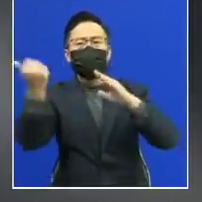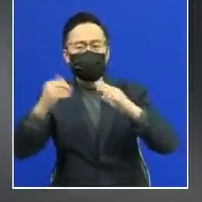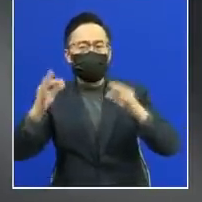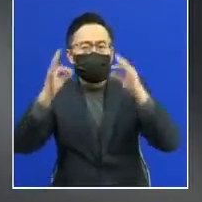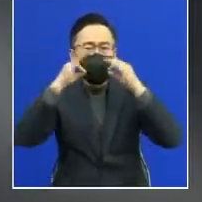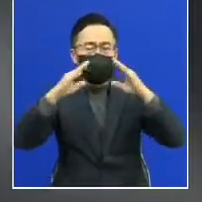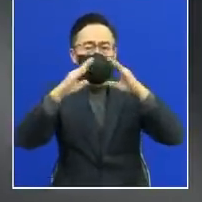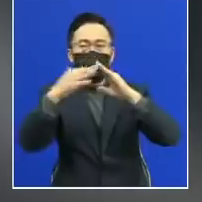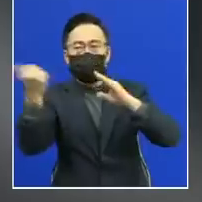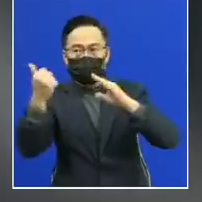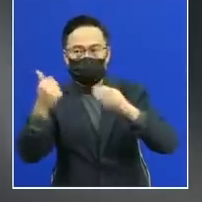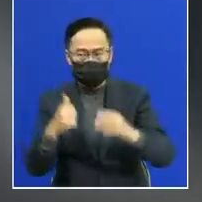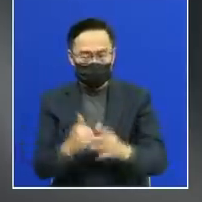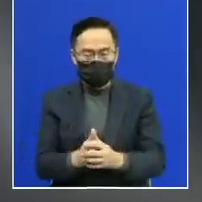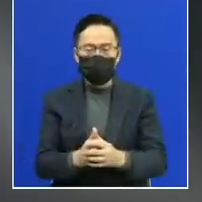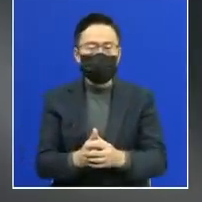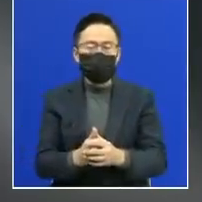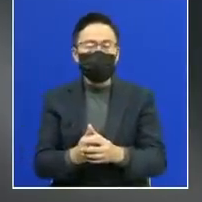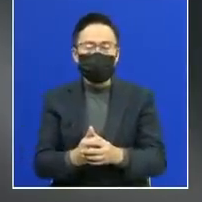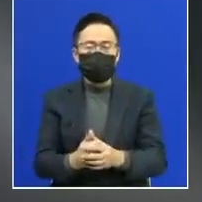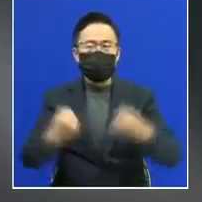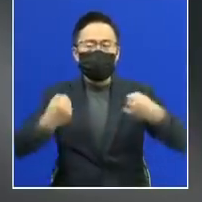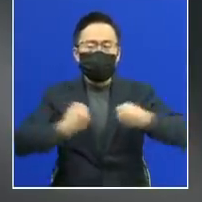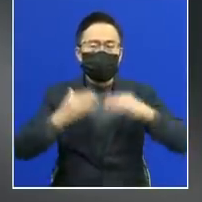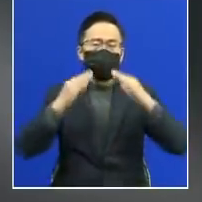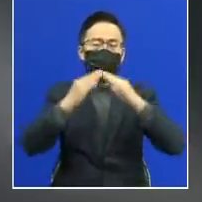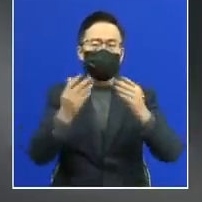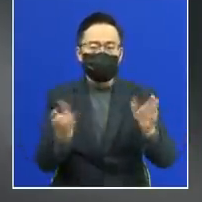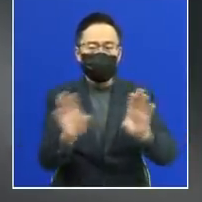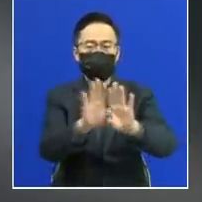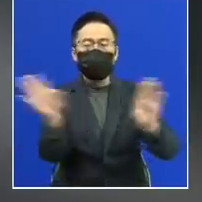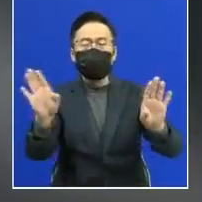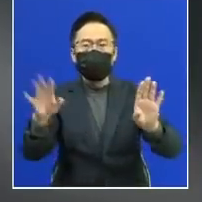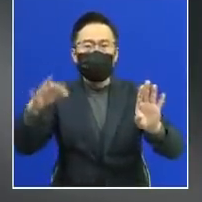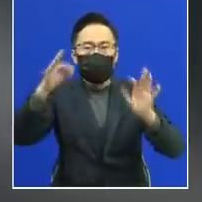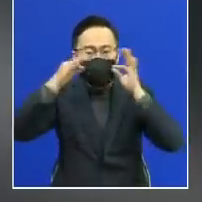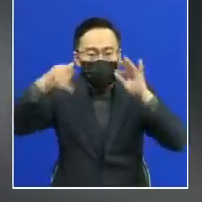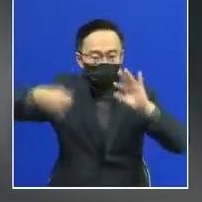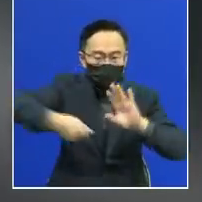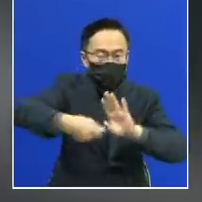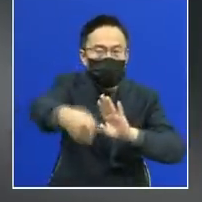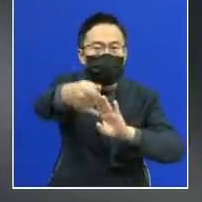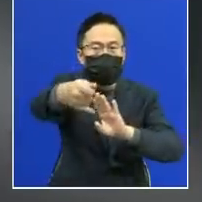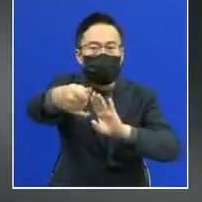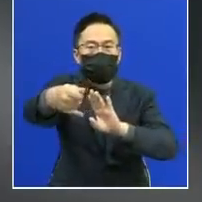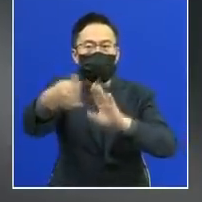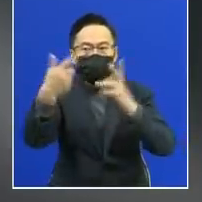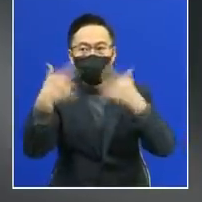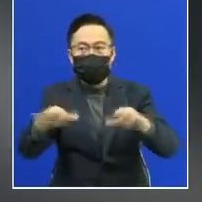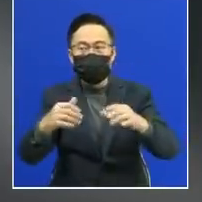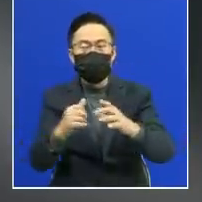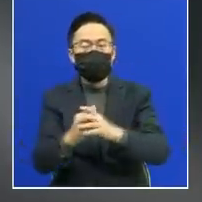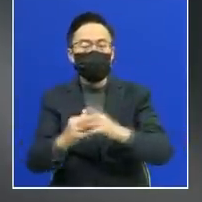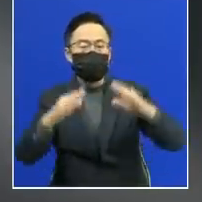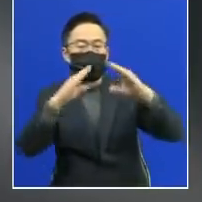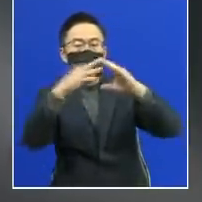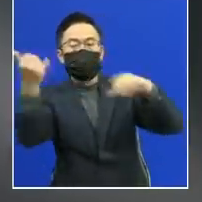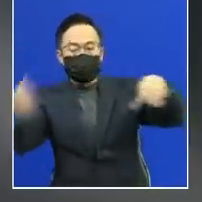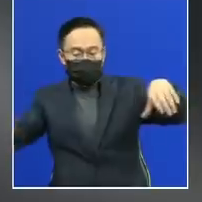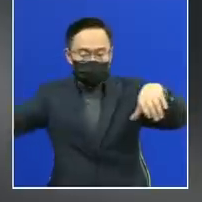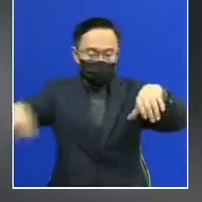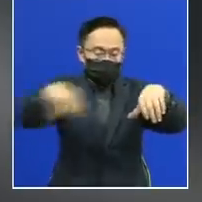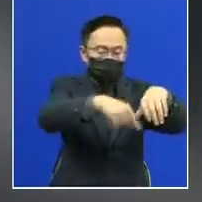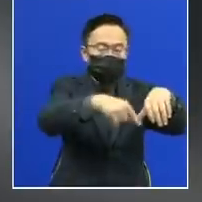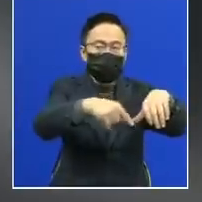จก็ไม่รู้นะคะ อันนี้คือวงจรปิดใช่ไหม ใช่เป็นภาพจากกล้องวงจรปิดแต่มันปีนเข้าไป บนรถข้ างนี่ไงคะแล้วมันปีนขึ้นไปบนรถหรูไง